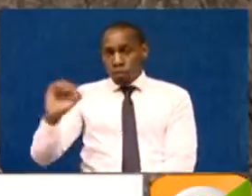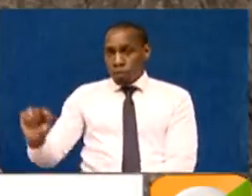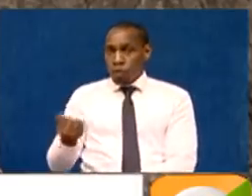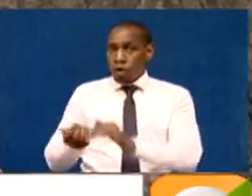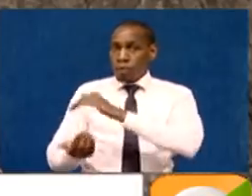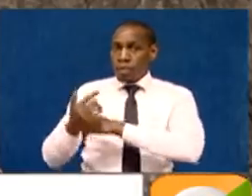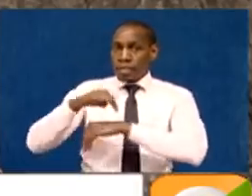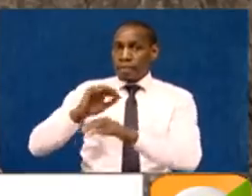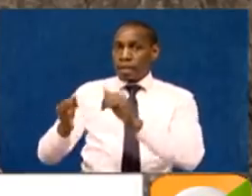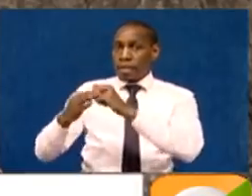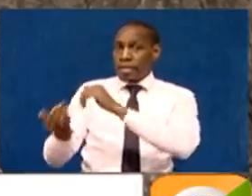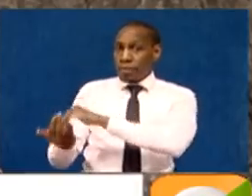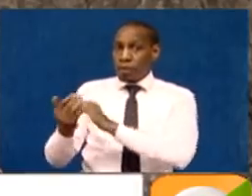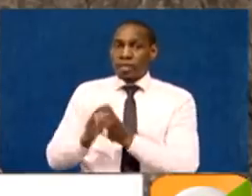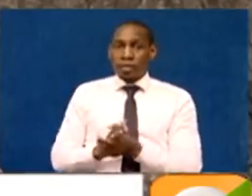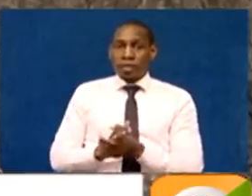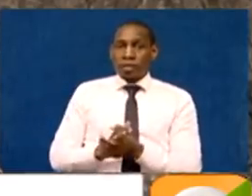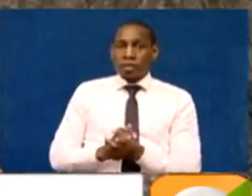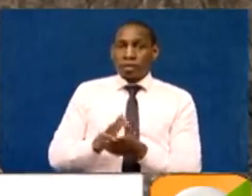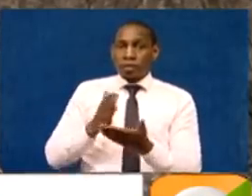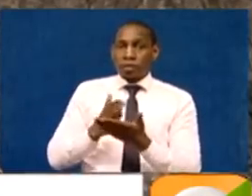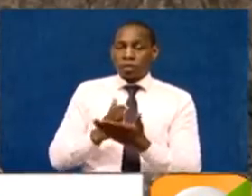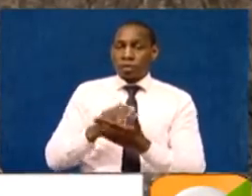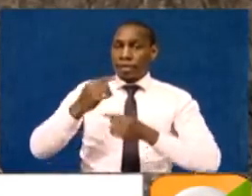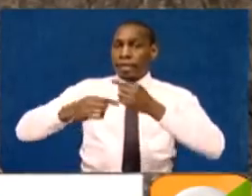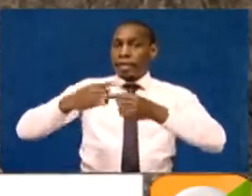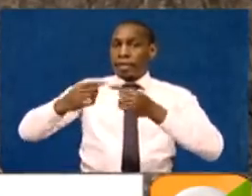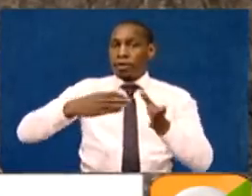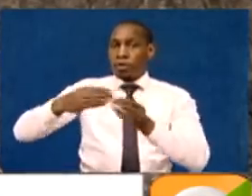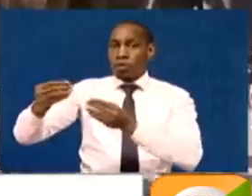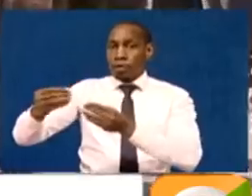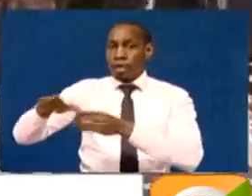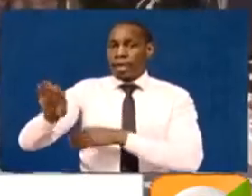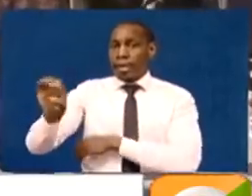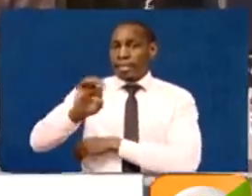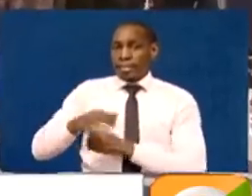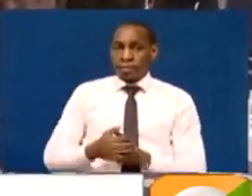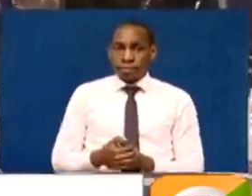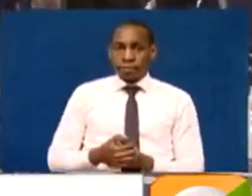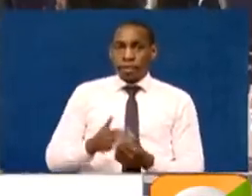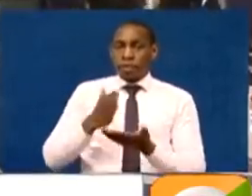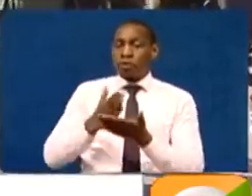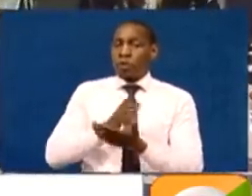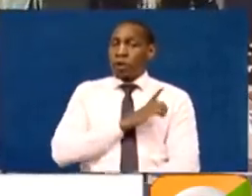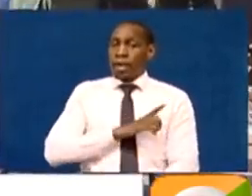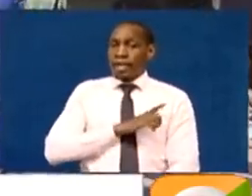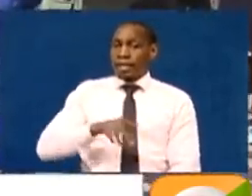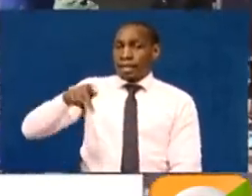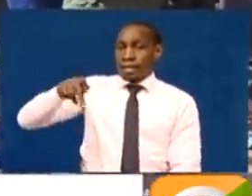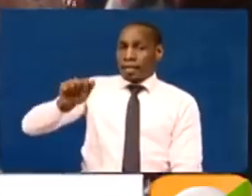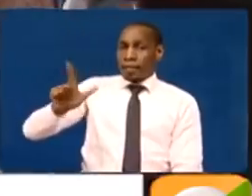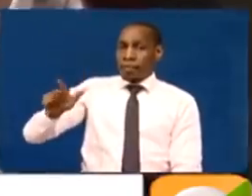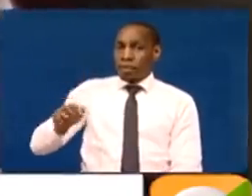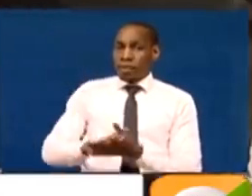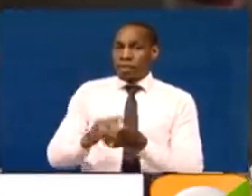nikaamka asubuhi mwendo wa saa 2. Na nikapendelea sana kuenda pande hiyo magaidi wako. By a stroke of luck, Paul chanced